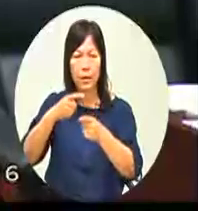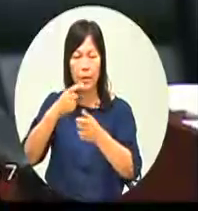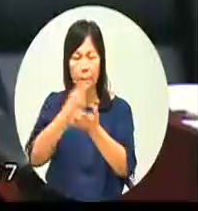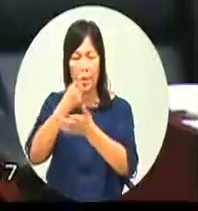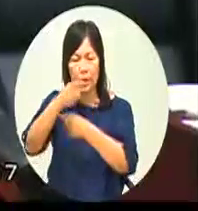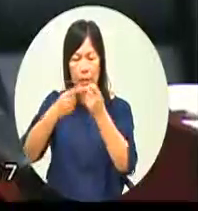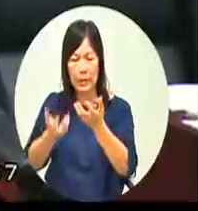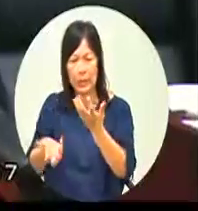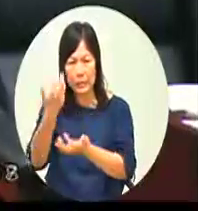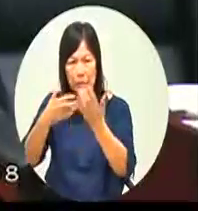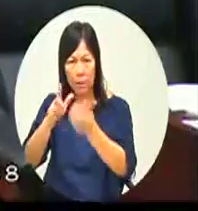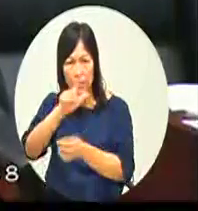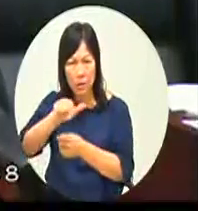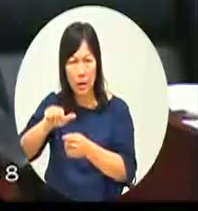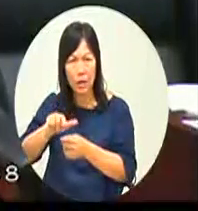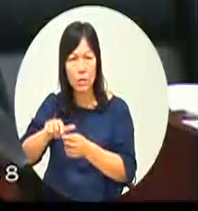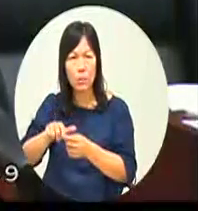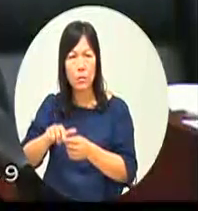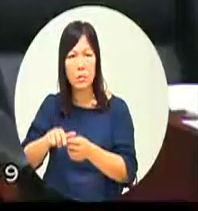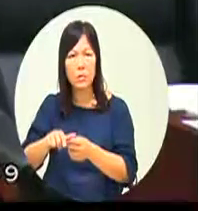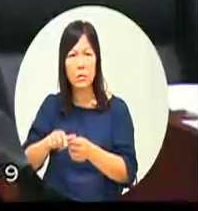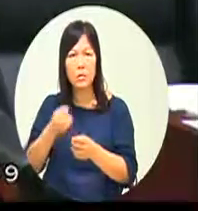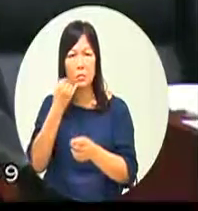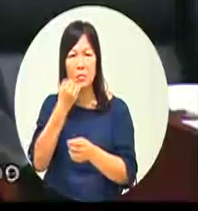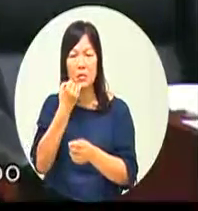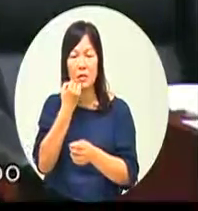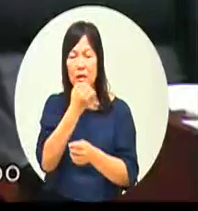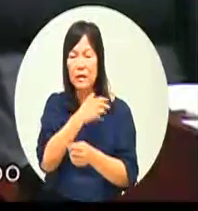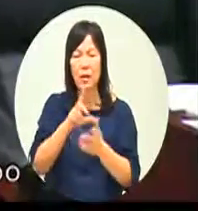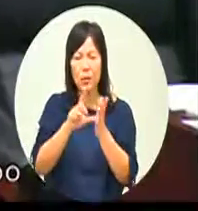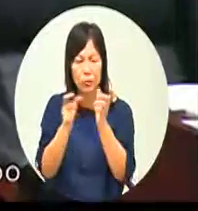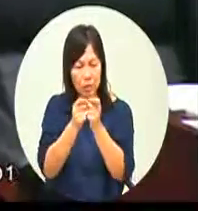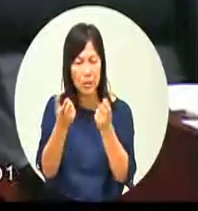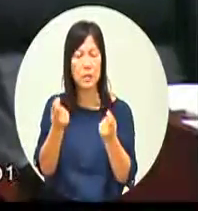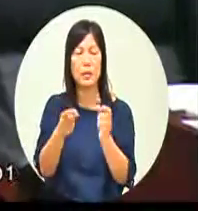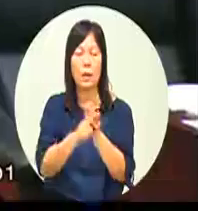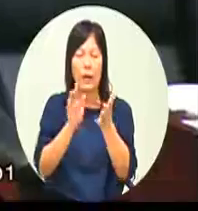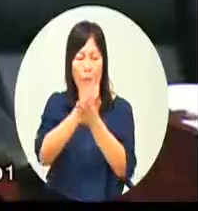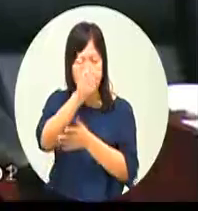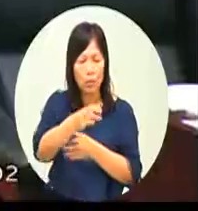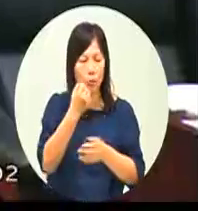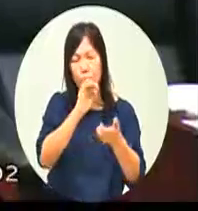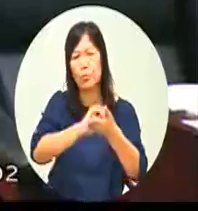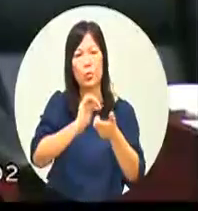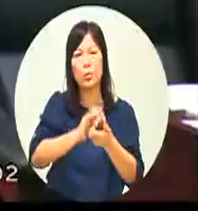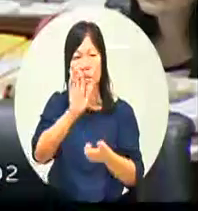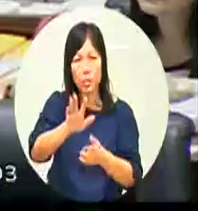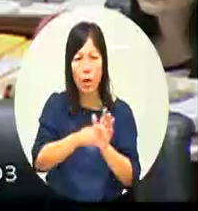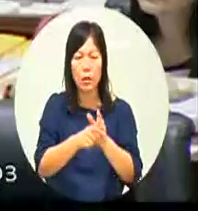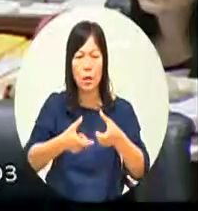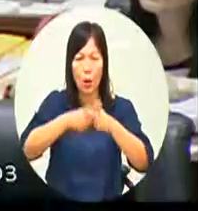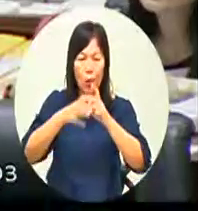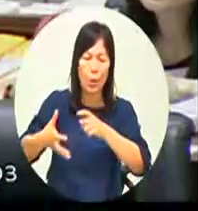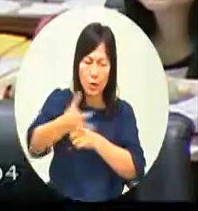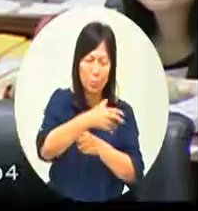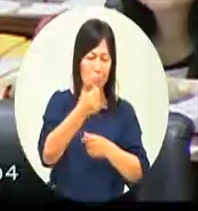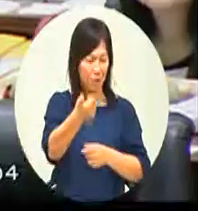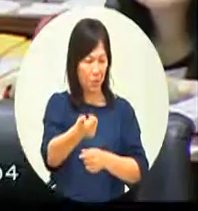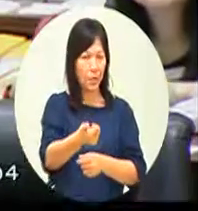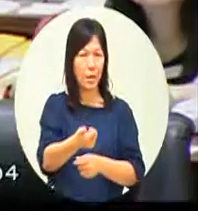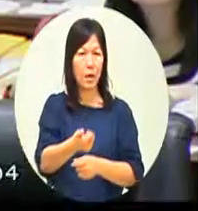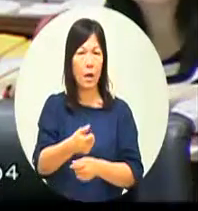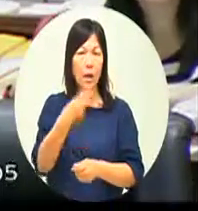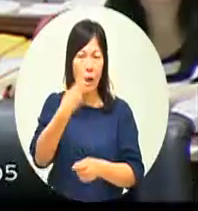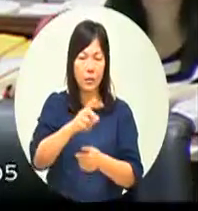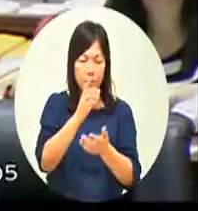圾量其实。也许最近都是这个样子，但是以后不见得是这样子。比如说回收的状况特别好啦，然后各